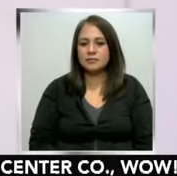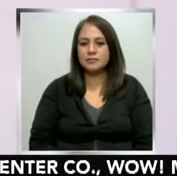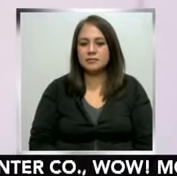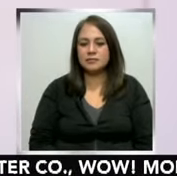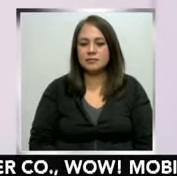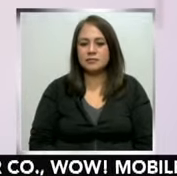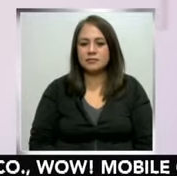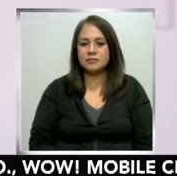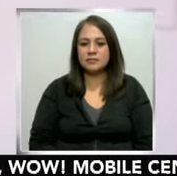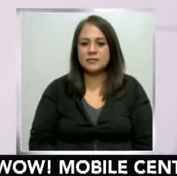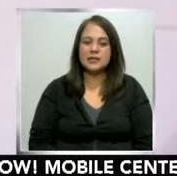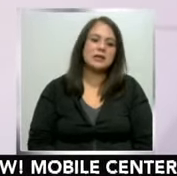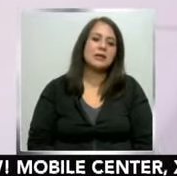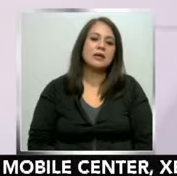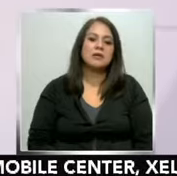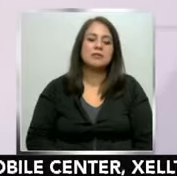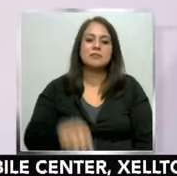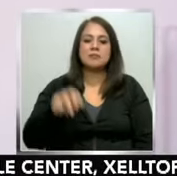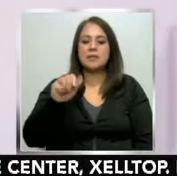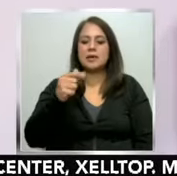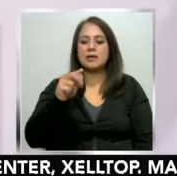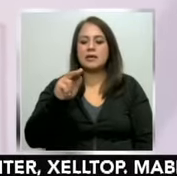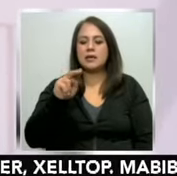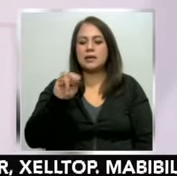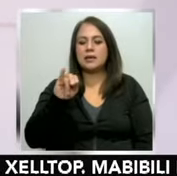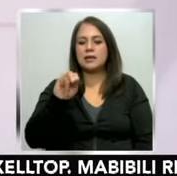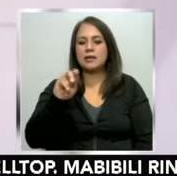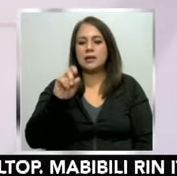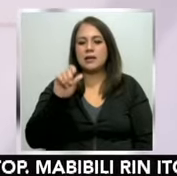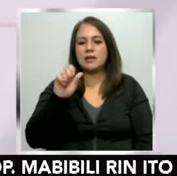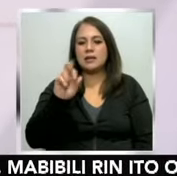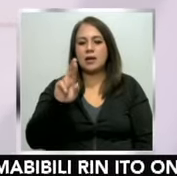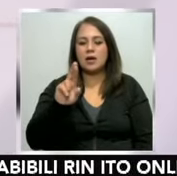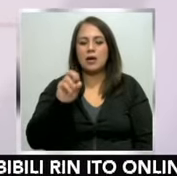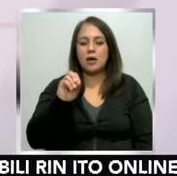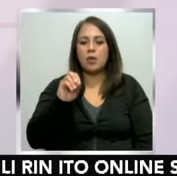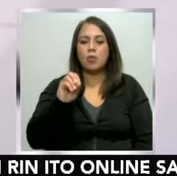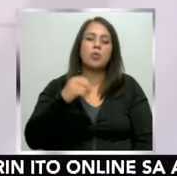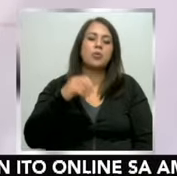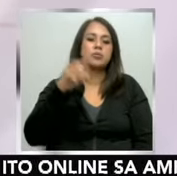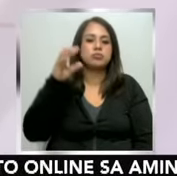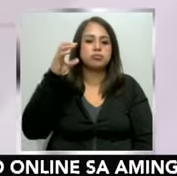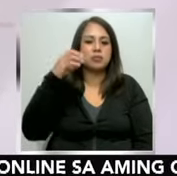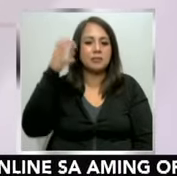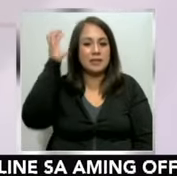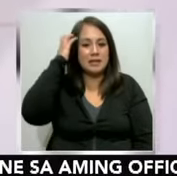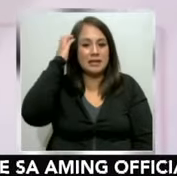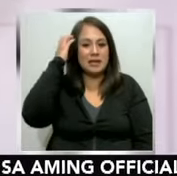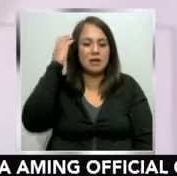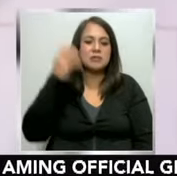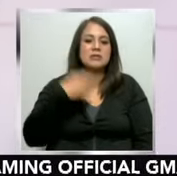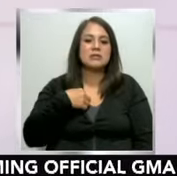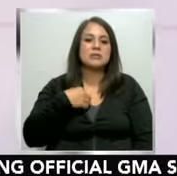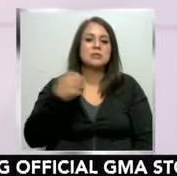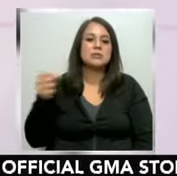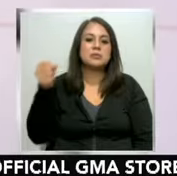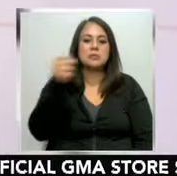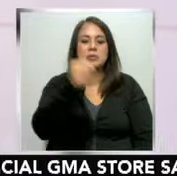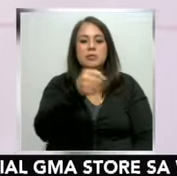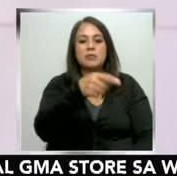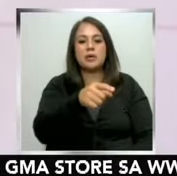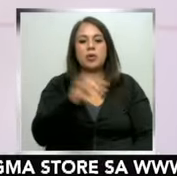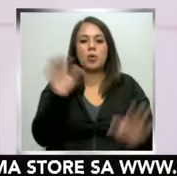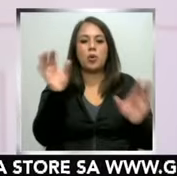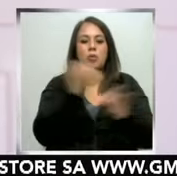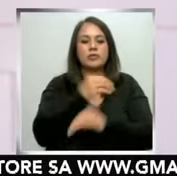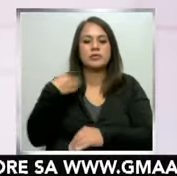Tinutulan ni Maguindanao del Sur Governor by Maria Mangudadato ang pagtalaga sa kanya ni Pangulong Marcos bilang officer in charge